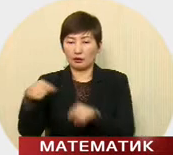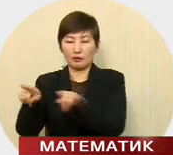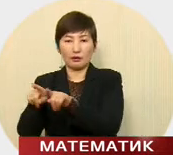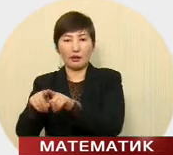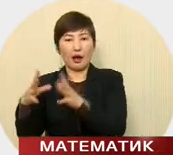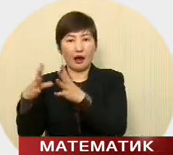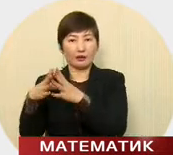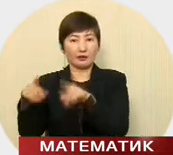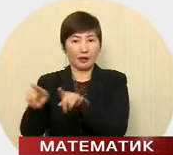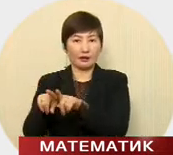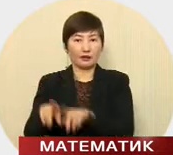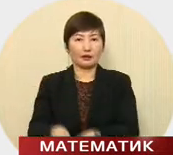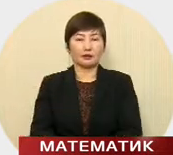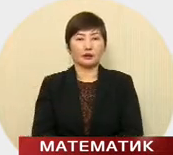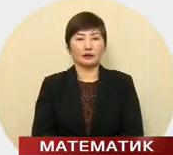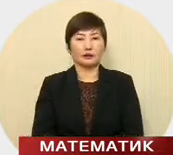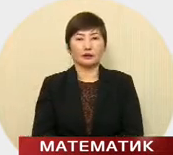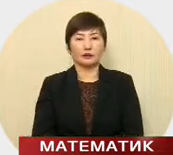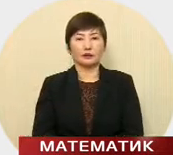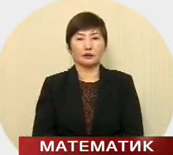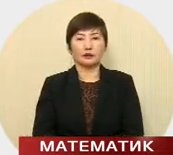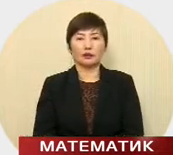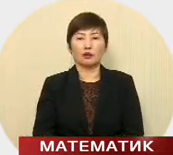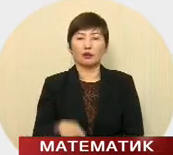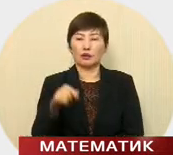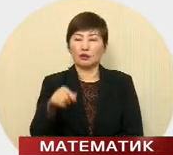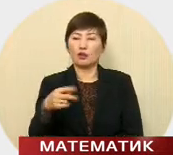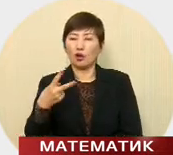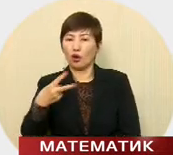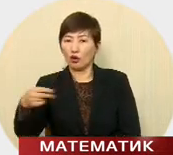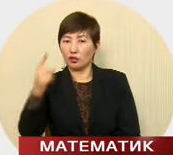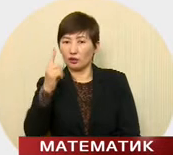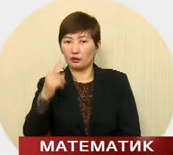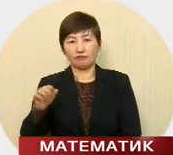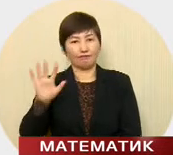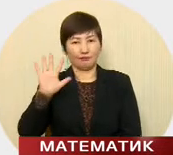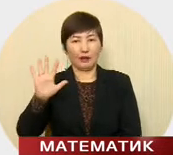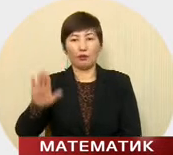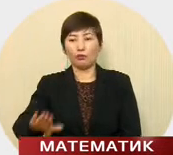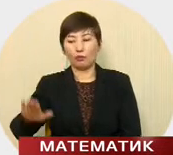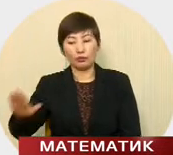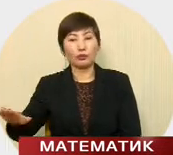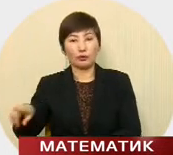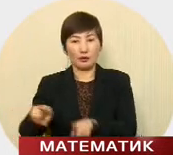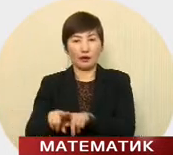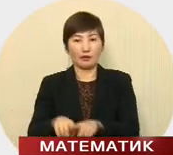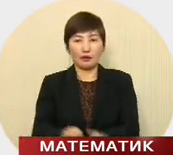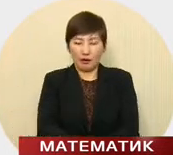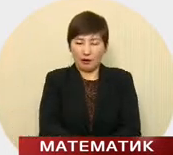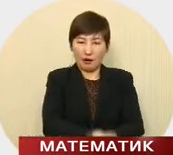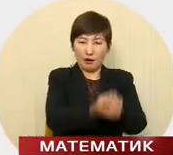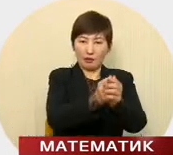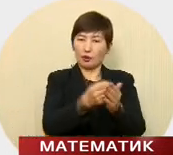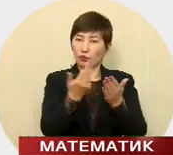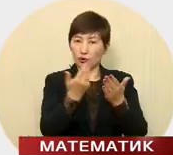тэгвэл үнийг 2/1 хэсгийн тооцоолж албал 5 сурагч гэж гарах нэ. Өөрөөр хэлбэл гар бөмбөг болон